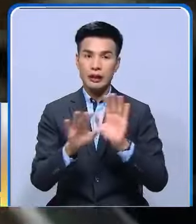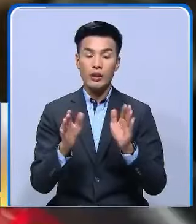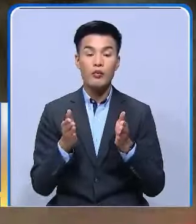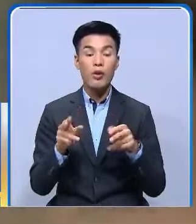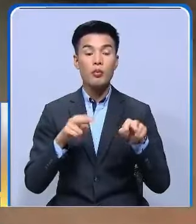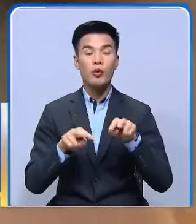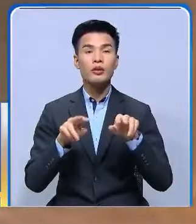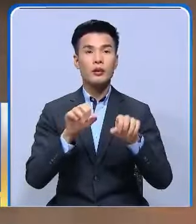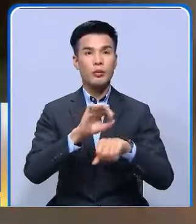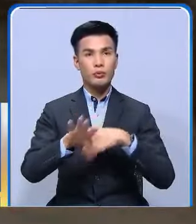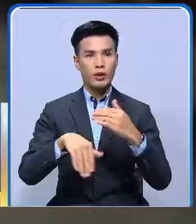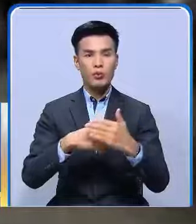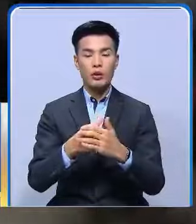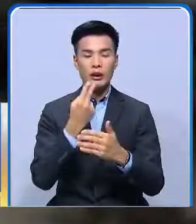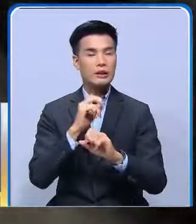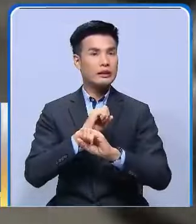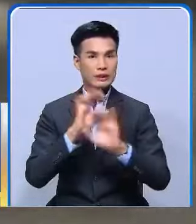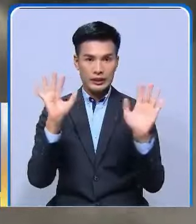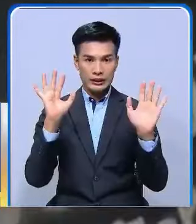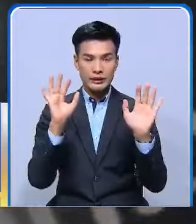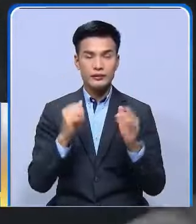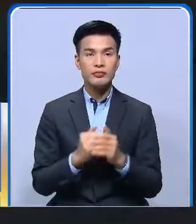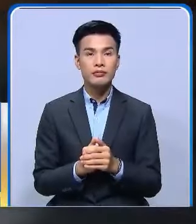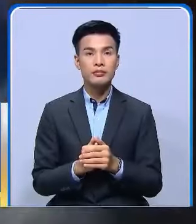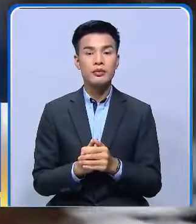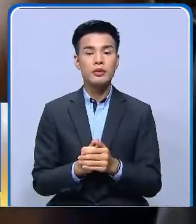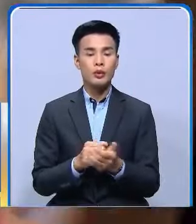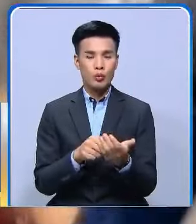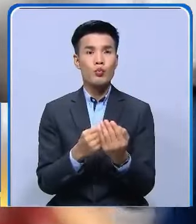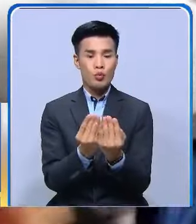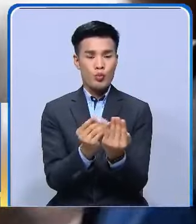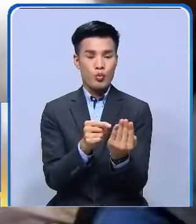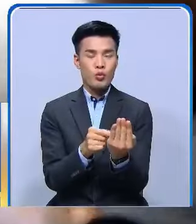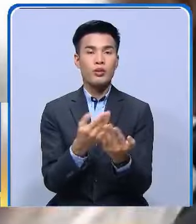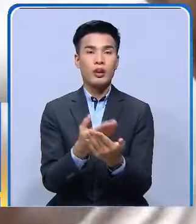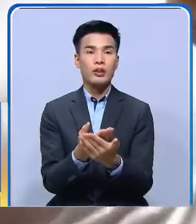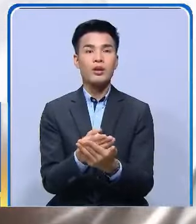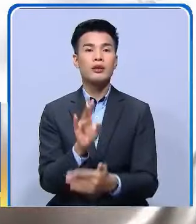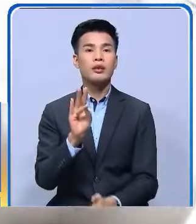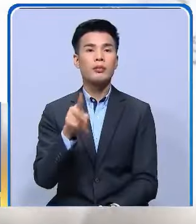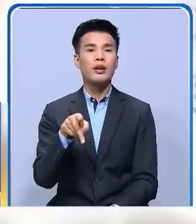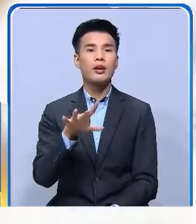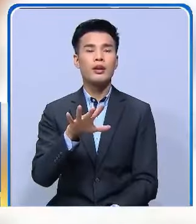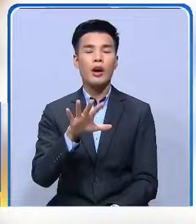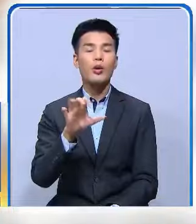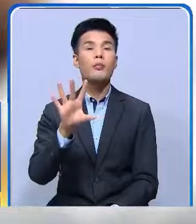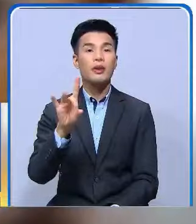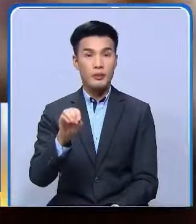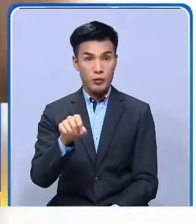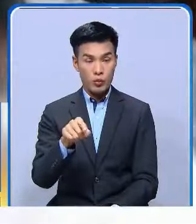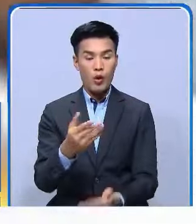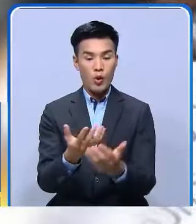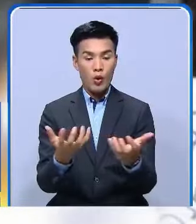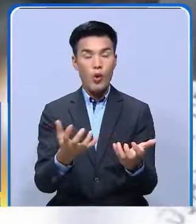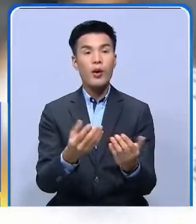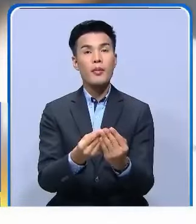กุมกันแบบคาหนังคาเขาอะก็อยู่ในมือแบบนั้นนะคะยึดเงินสดไปได้ 7,580 บาทพร้อมอุปกรณ์